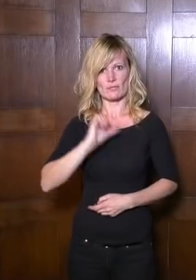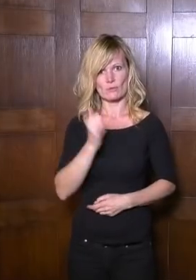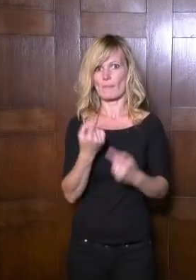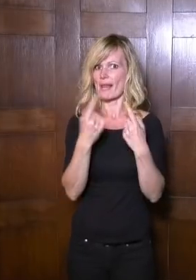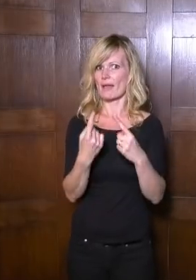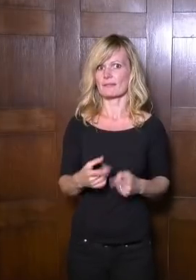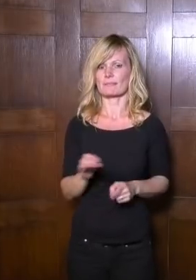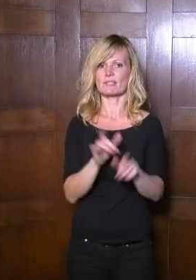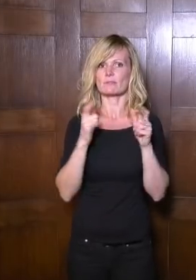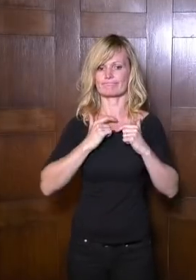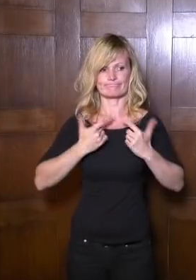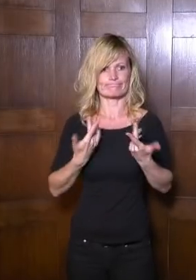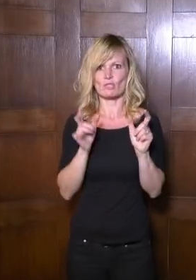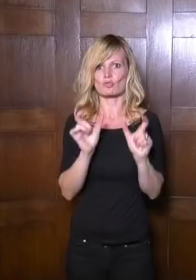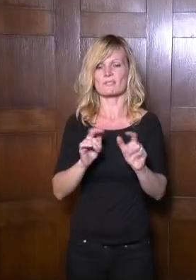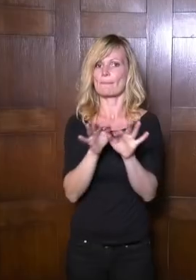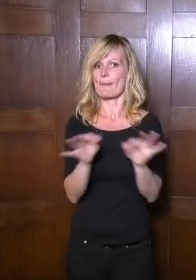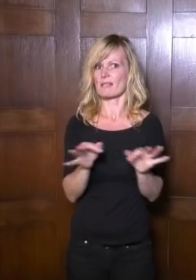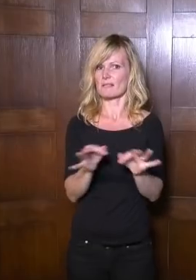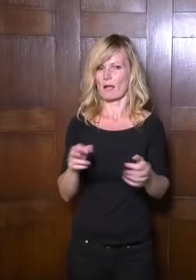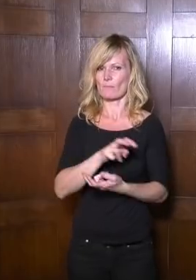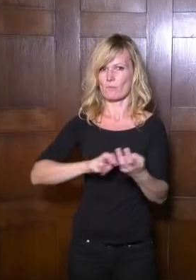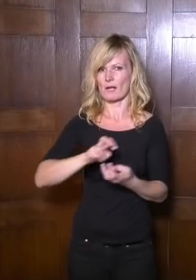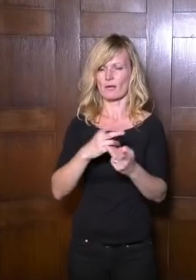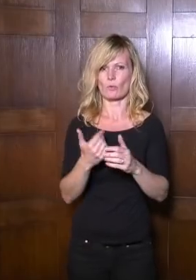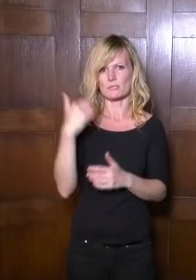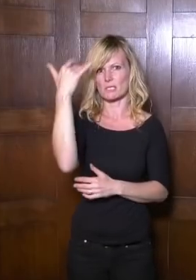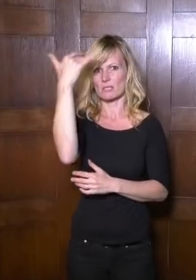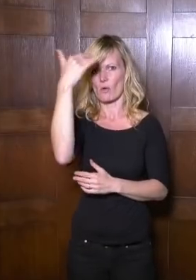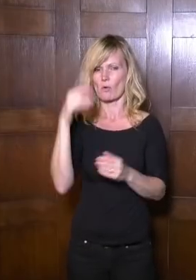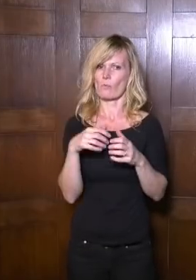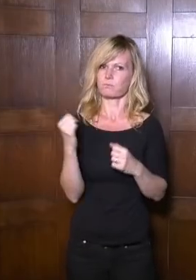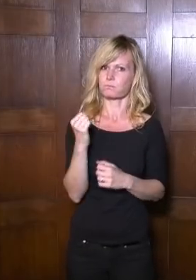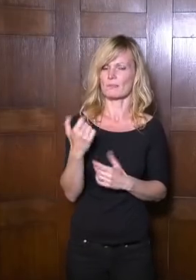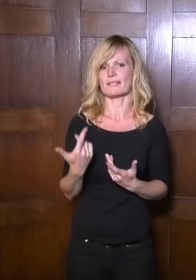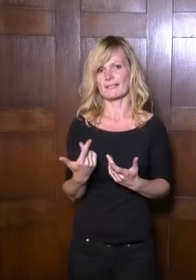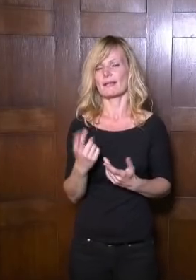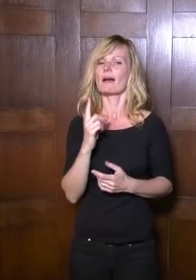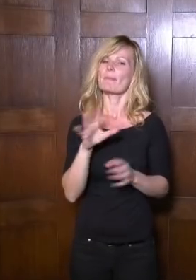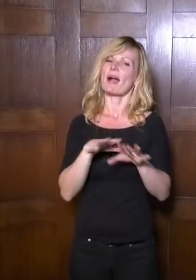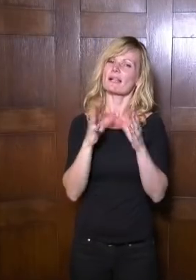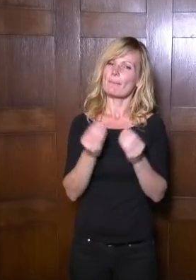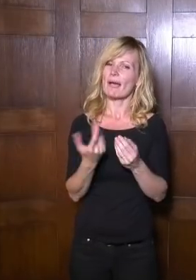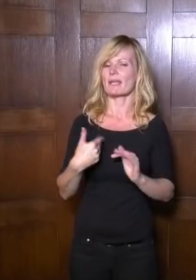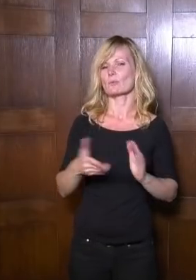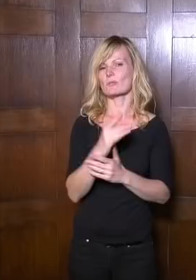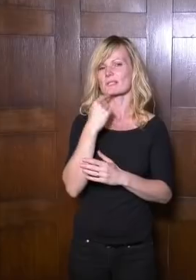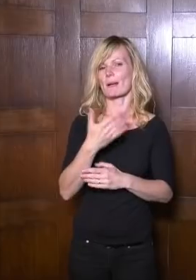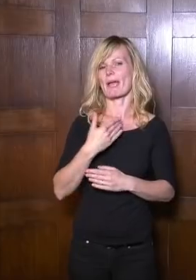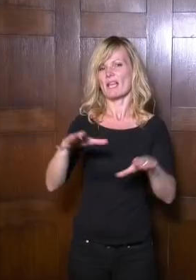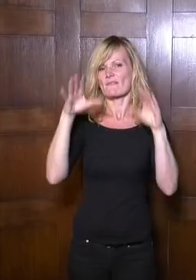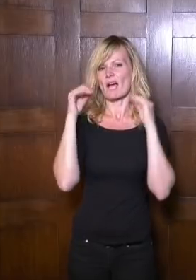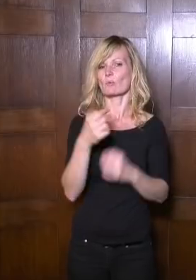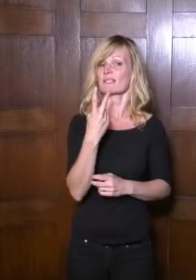bestimmten Schutzmaßnahmen um und macht sich natürlich um große Dinge Sorgen. Aber ich möchte ganz grundsätzlich vielleicht die Erfahrung in zwei Phasen einteilen